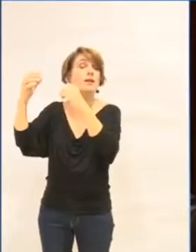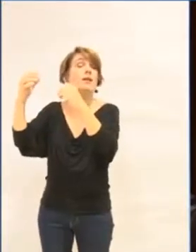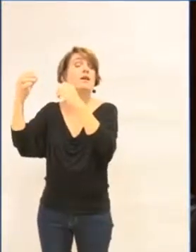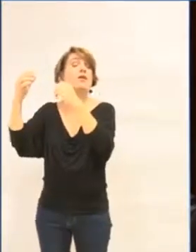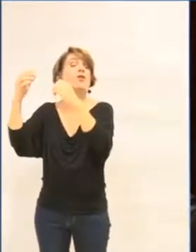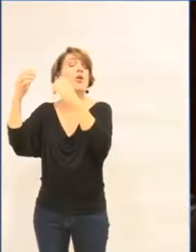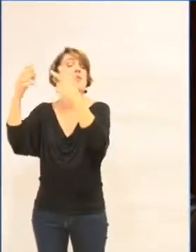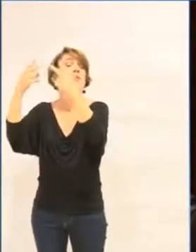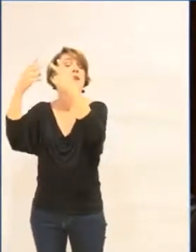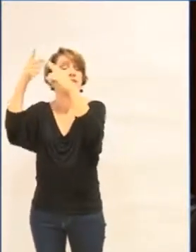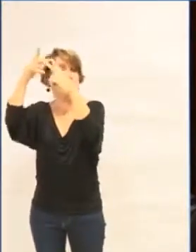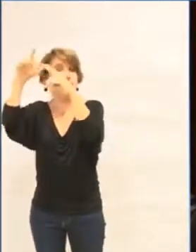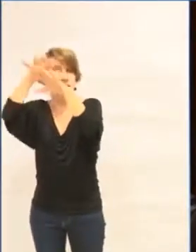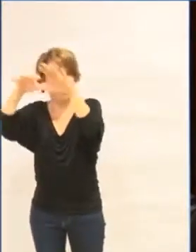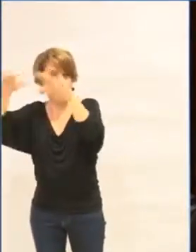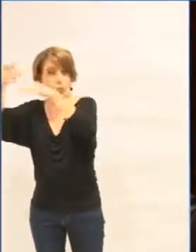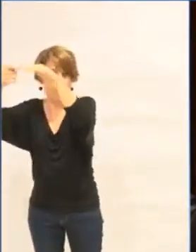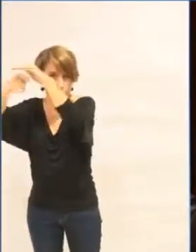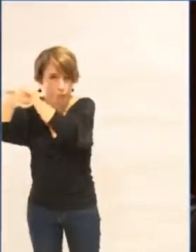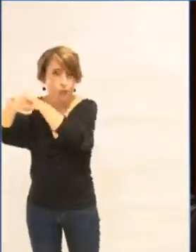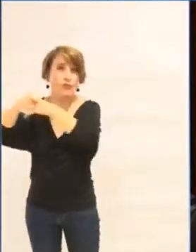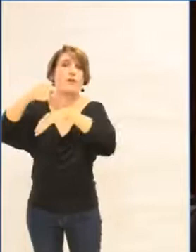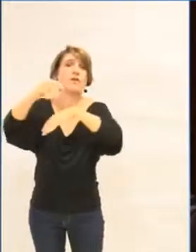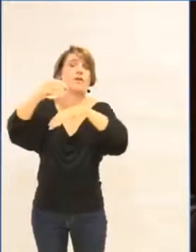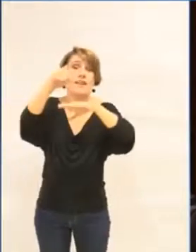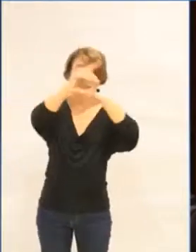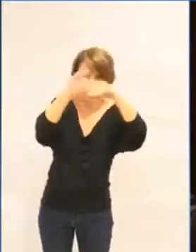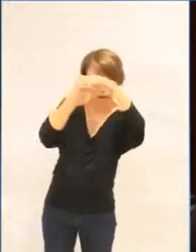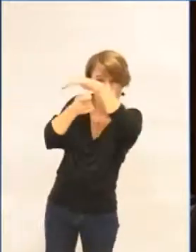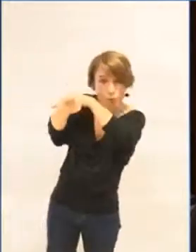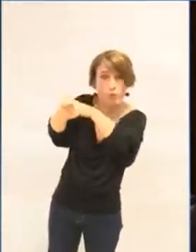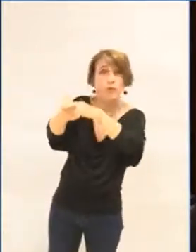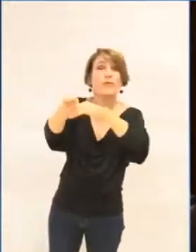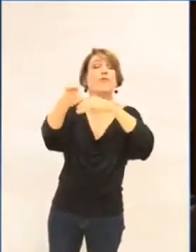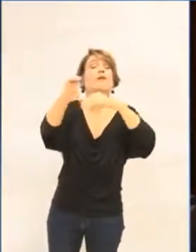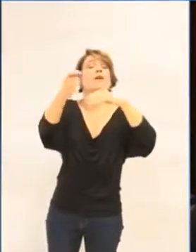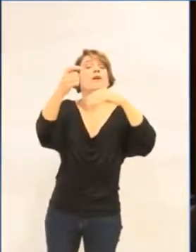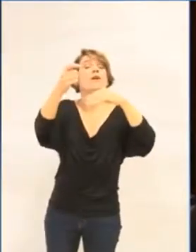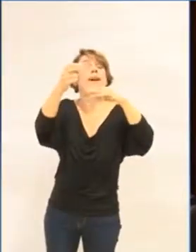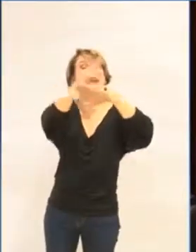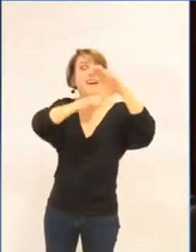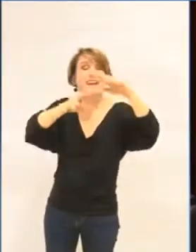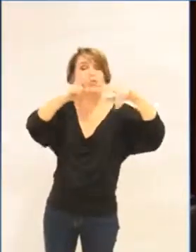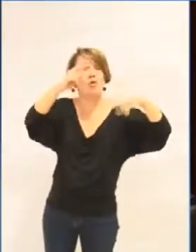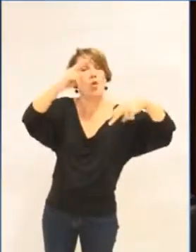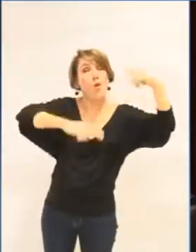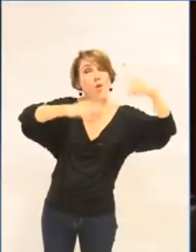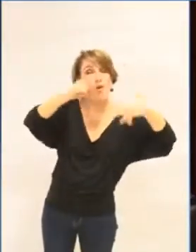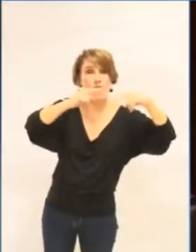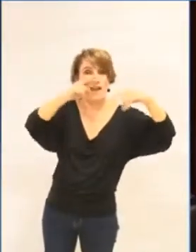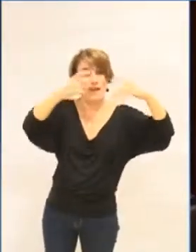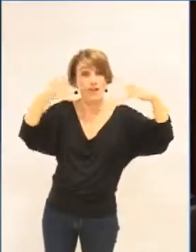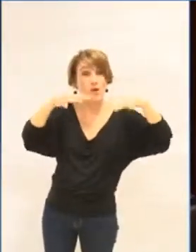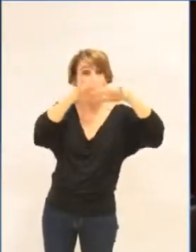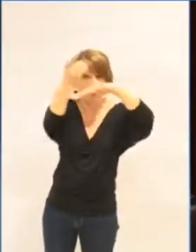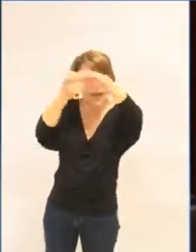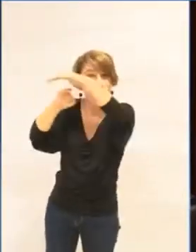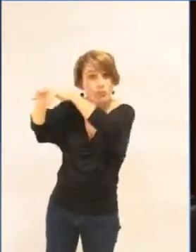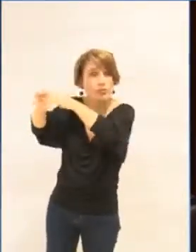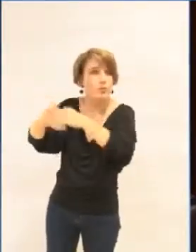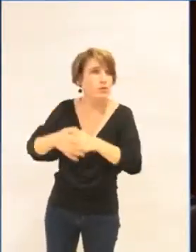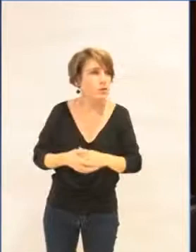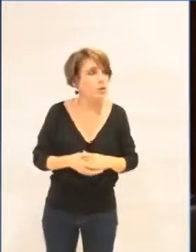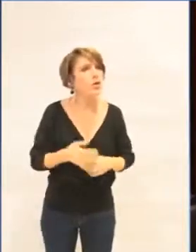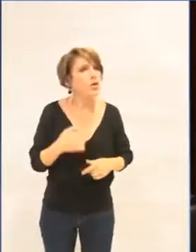général, et par la région Rhône-Alpes. Auvergne-Rhône-Alpes, excusez-moi. Je crois savoir, monsieur le maire, que M. Wauquiez